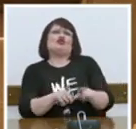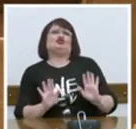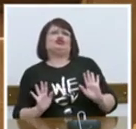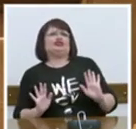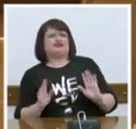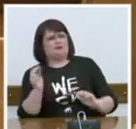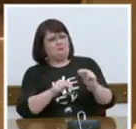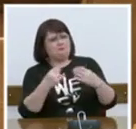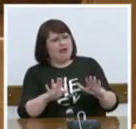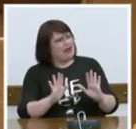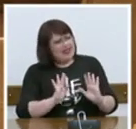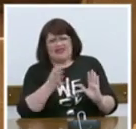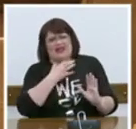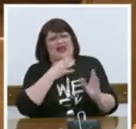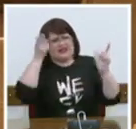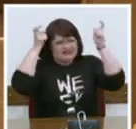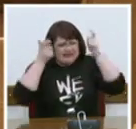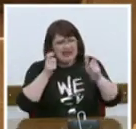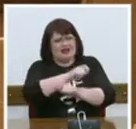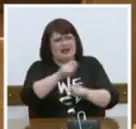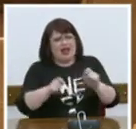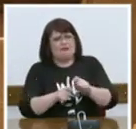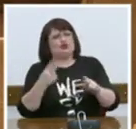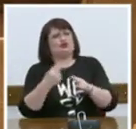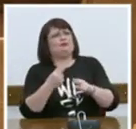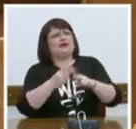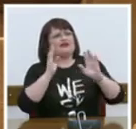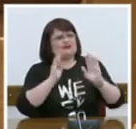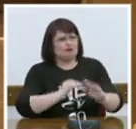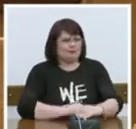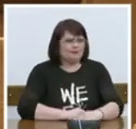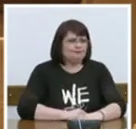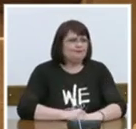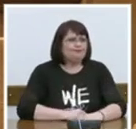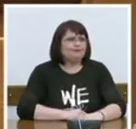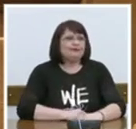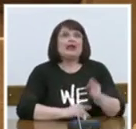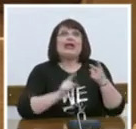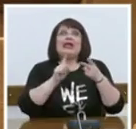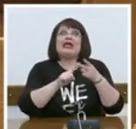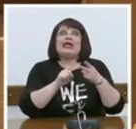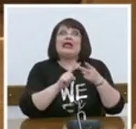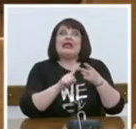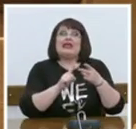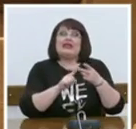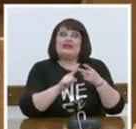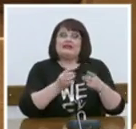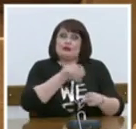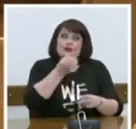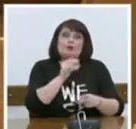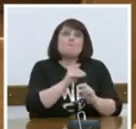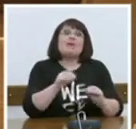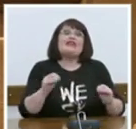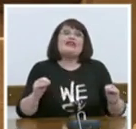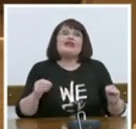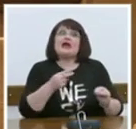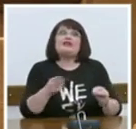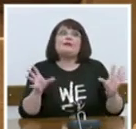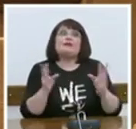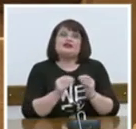υπερψηφίσει? Ας δούμε όμως και το δεύτερο μέγα σημείο των θέσεων της Νίκης, στην παιδεία, που τη